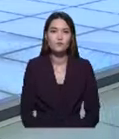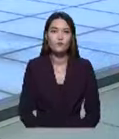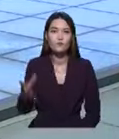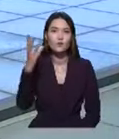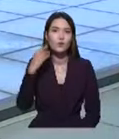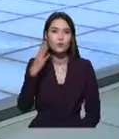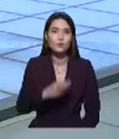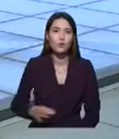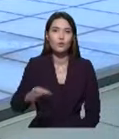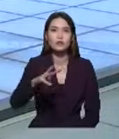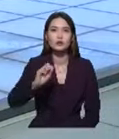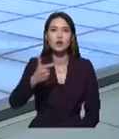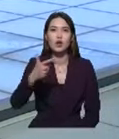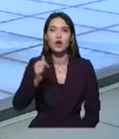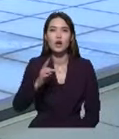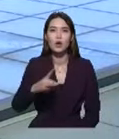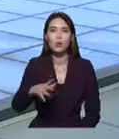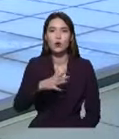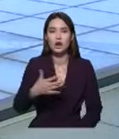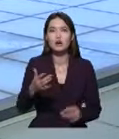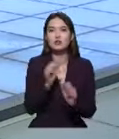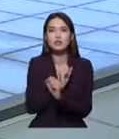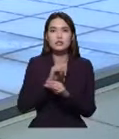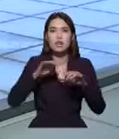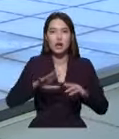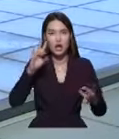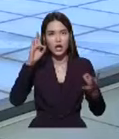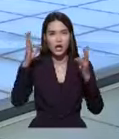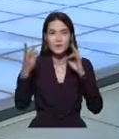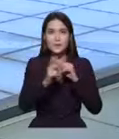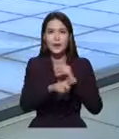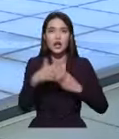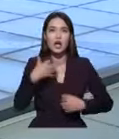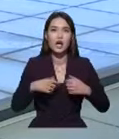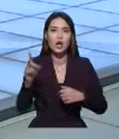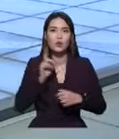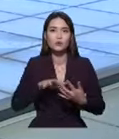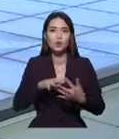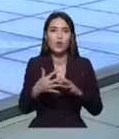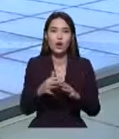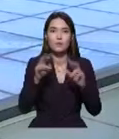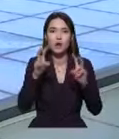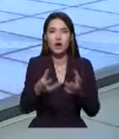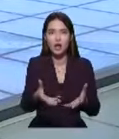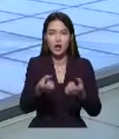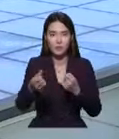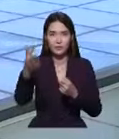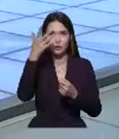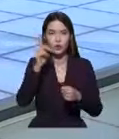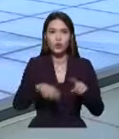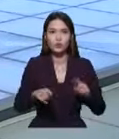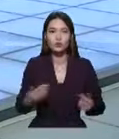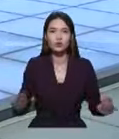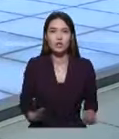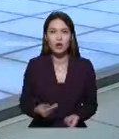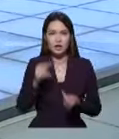Алматы облысы Талғар ауданындағы саяжайлардың бірінде шу шықты. Жұрт асыға күткен ауыл мәртебесін аламыз дегенде, кей тұрғындар